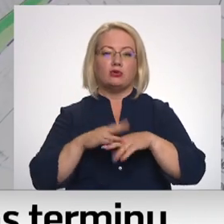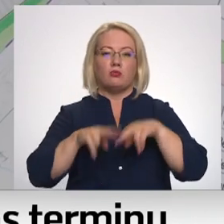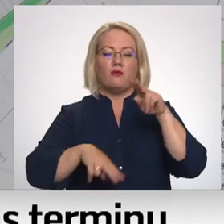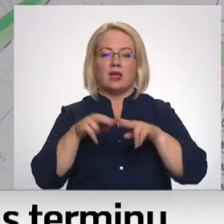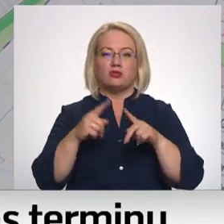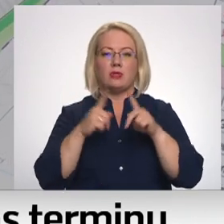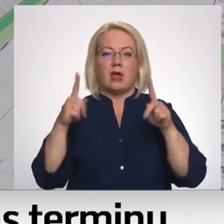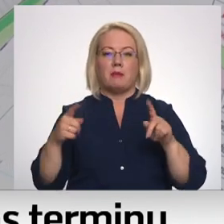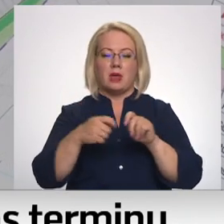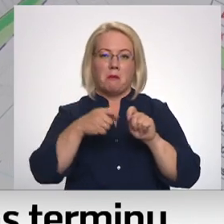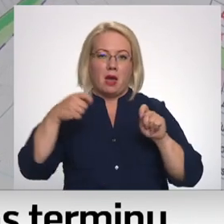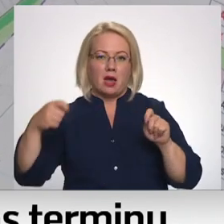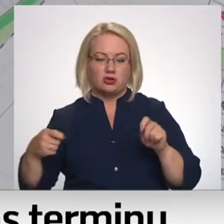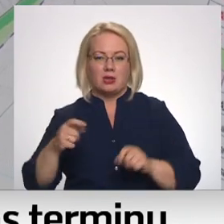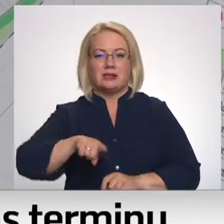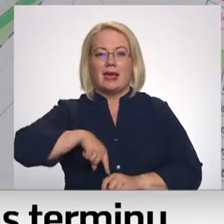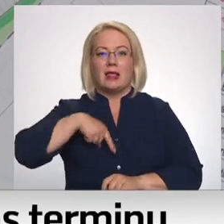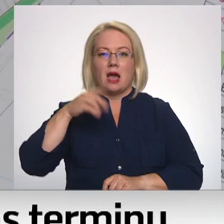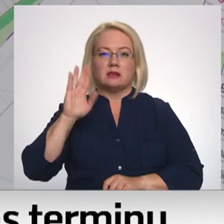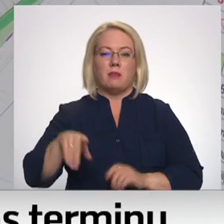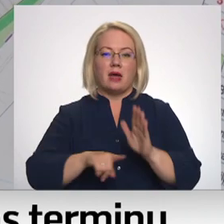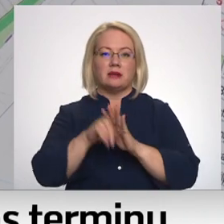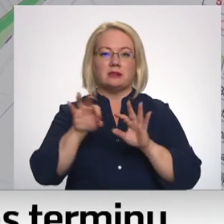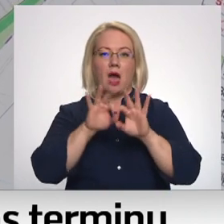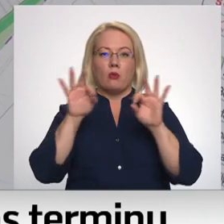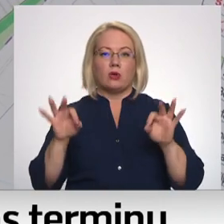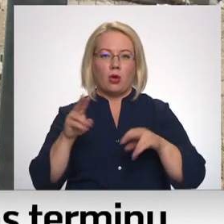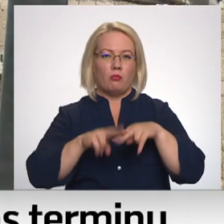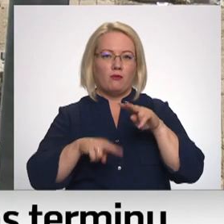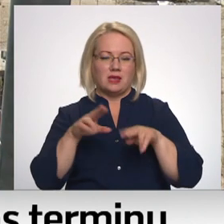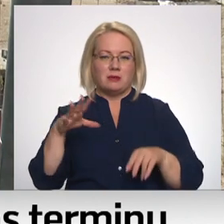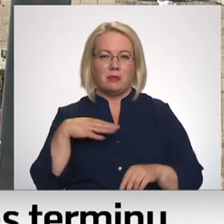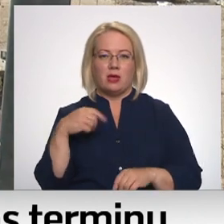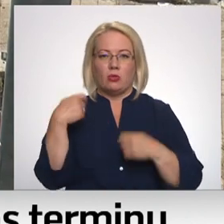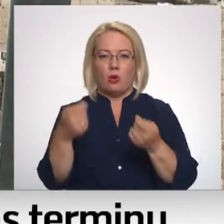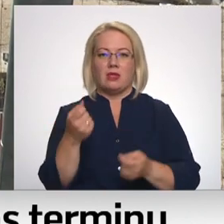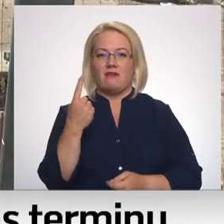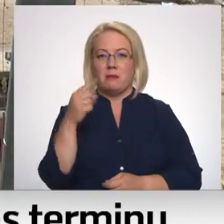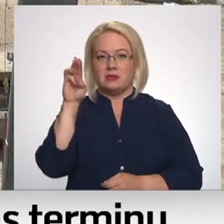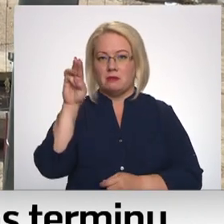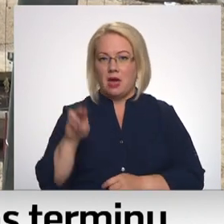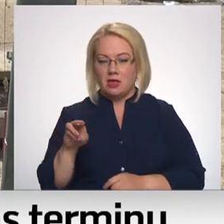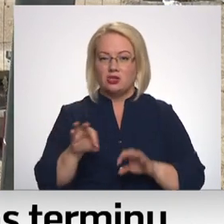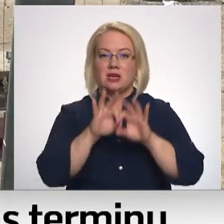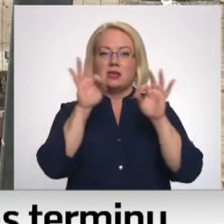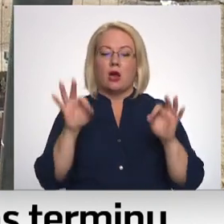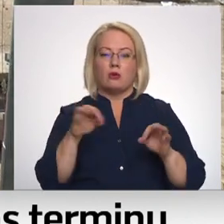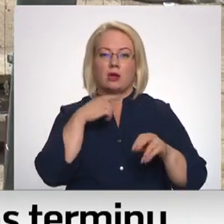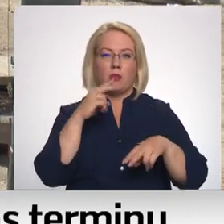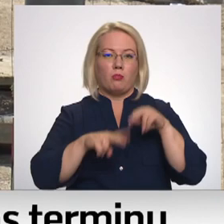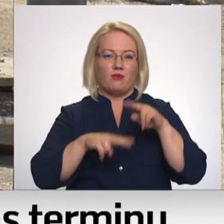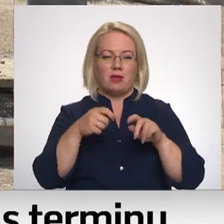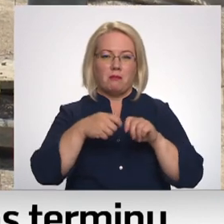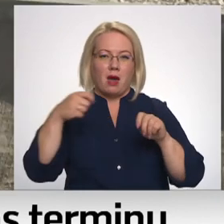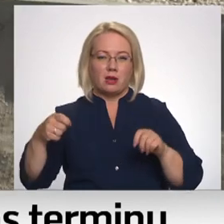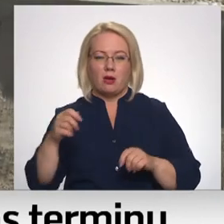uz termiņu, kas ir daudz ilgāks par sākotnēji būvniecībai atvēlētajiem 11 mēnešiem. Sākotnēji bija iecerēts būvniecību pagarināt par